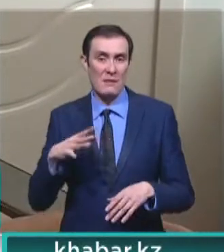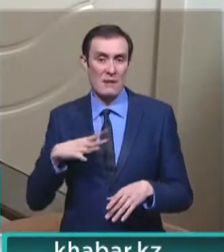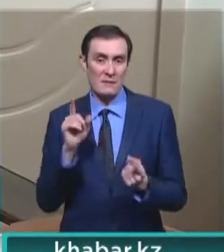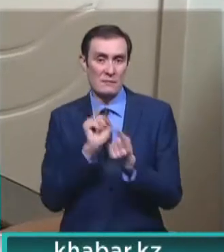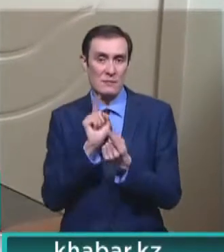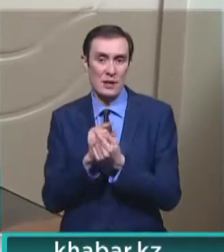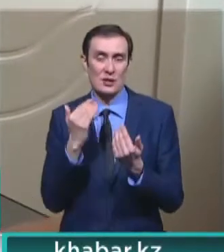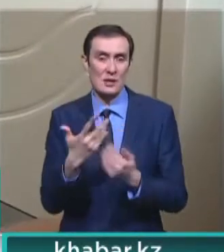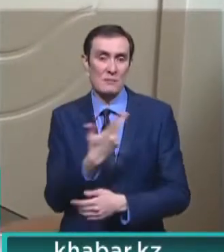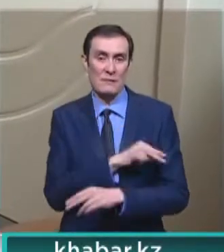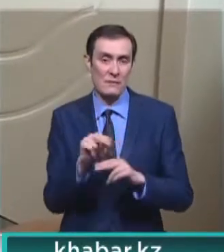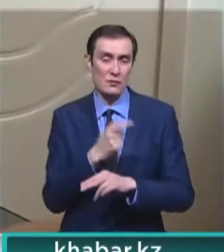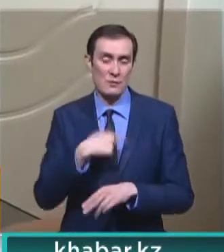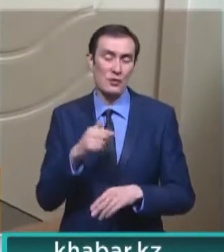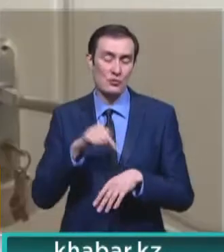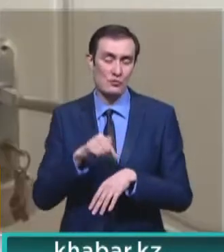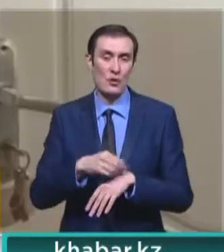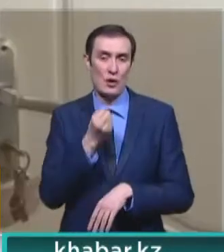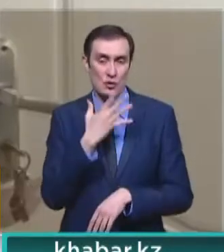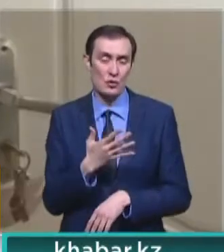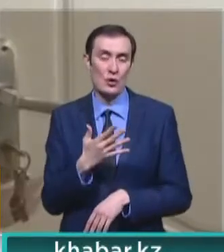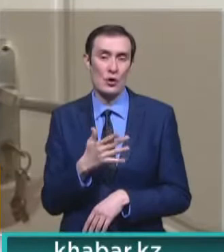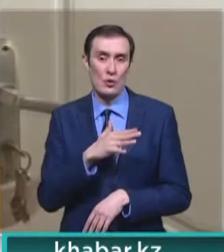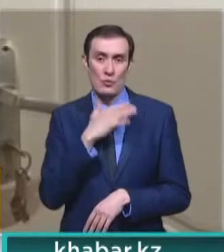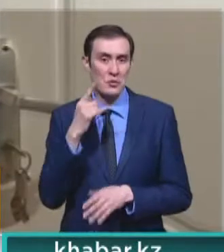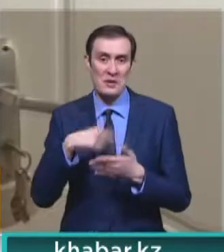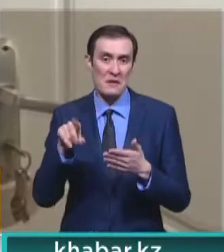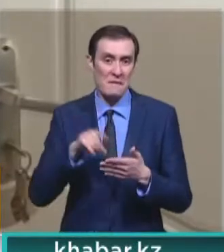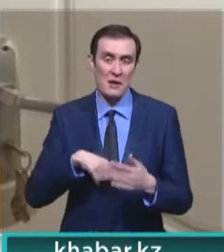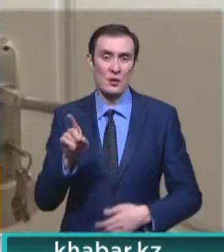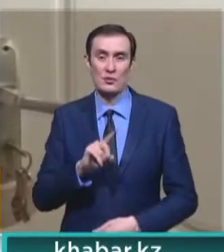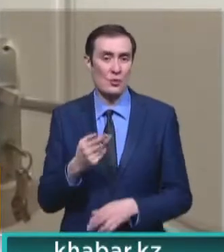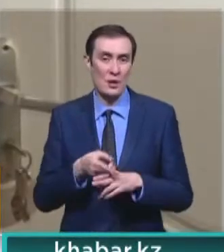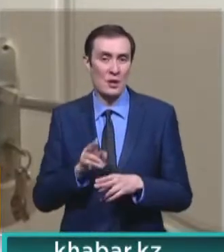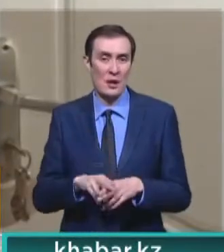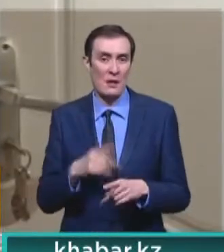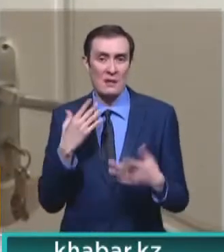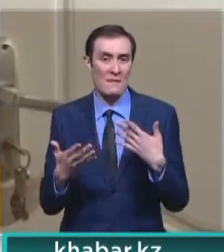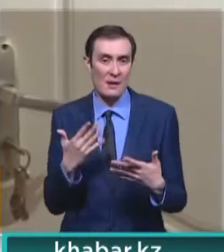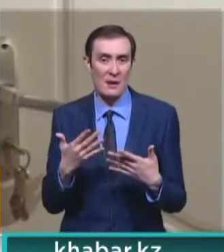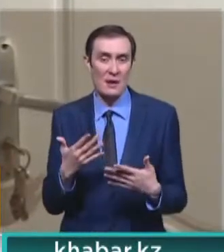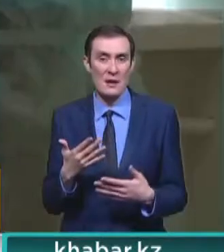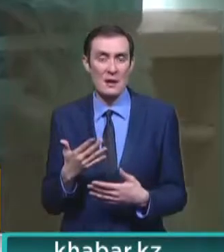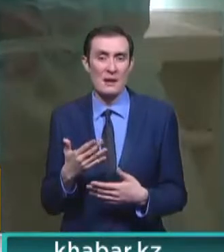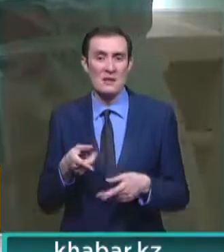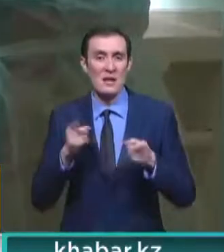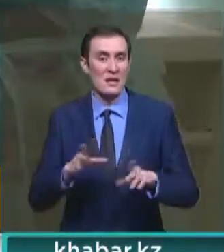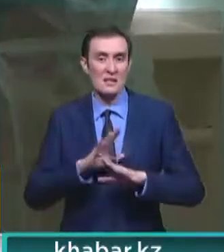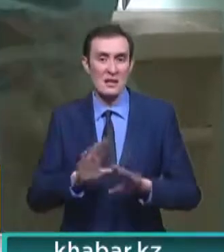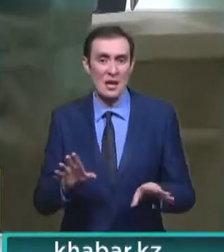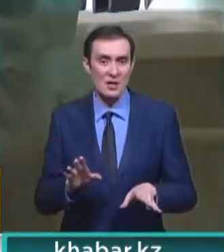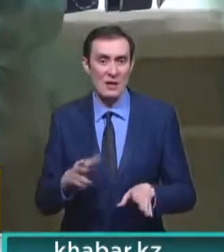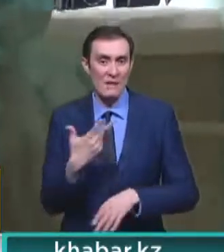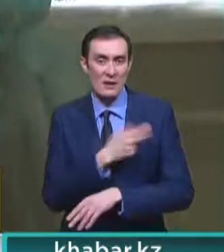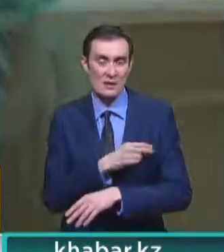я сделала сейчас прививку чувствует себя хорошо многие да не верят говорят что это наверное плацебо не настоящая вакцина